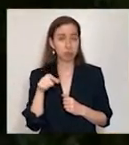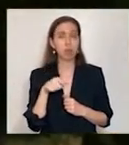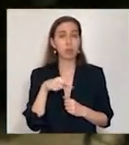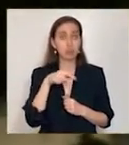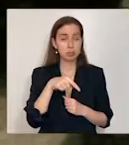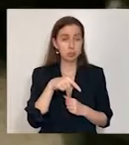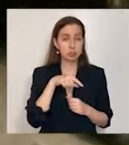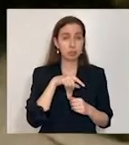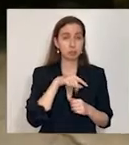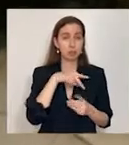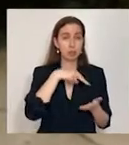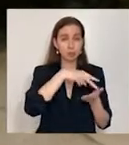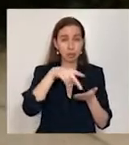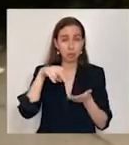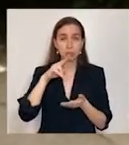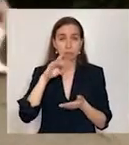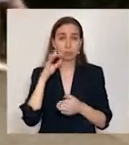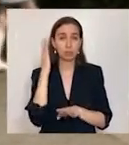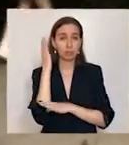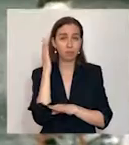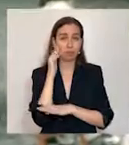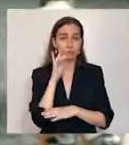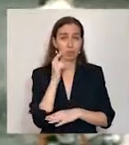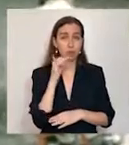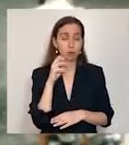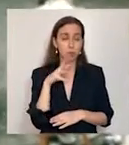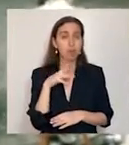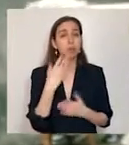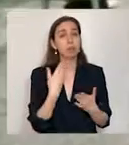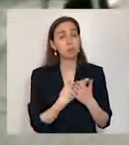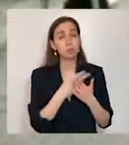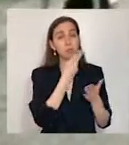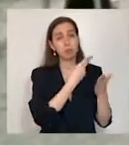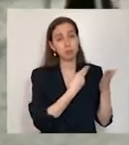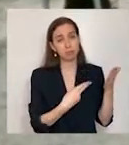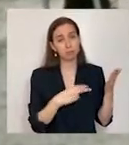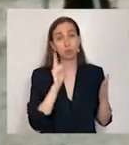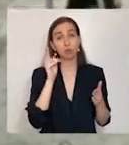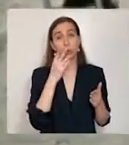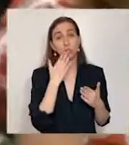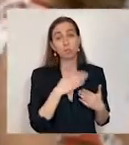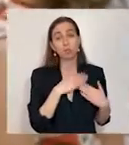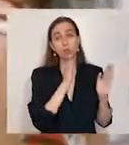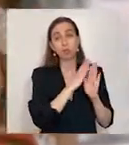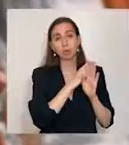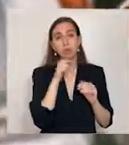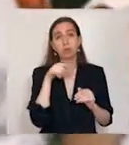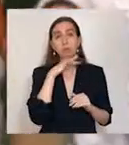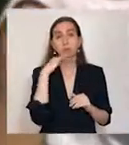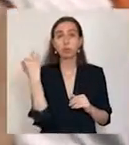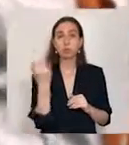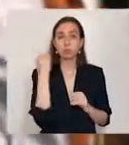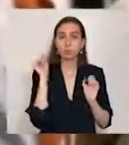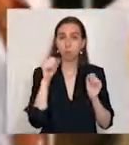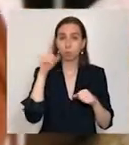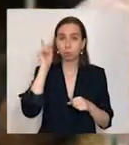полазить вот даже по таким занятным деревянным фигурам, посидеть за мольбертом. Те, кто любит природу, много